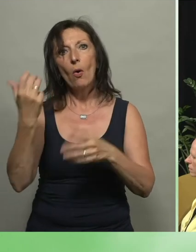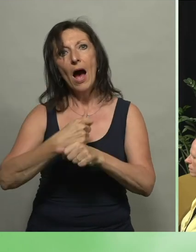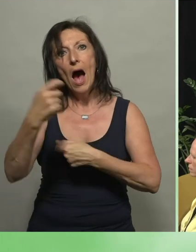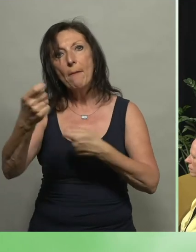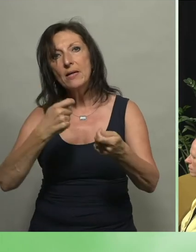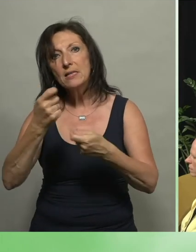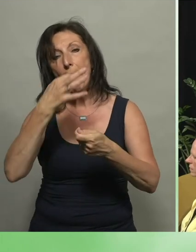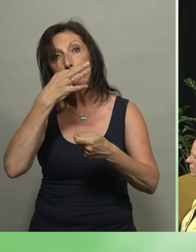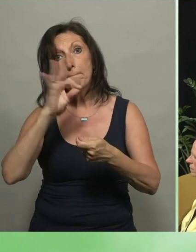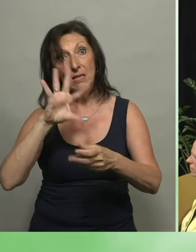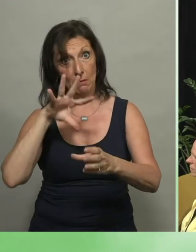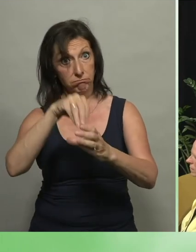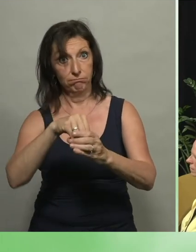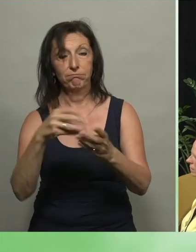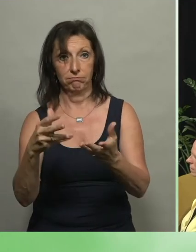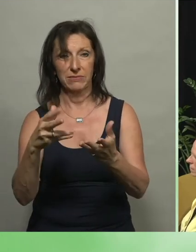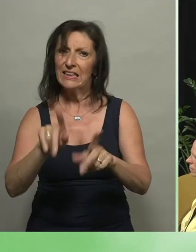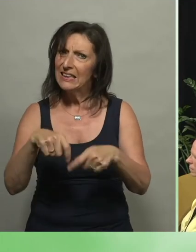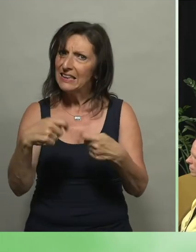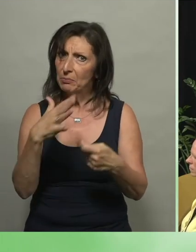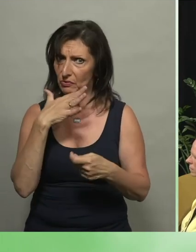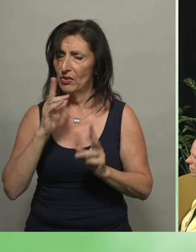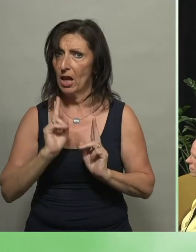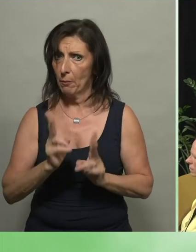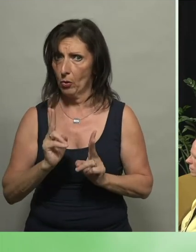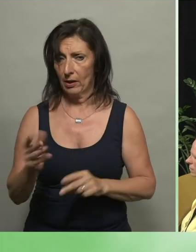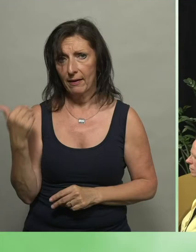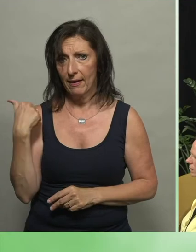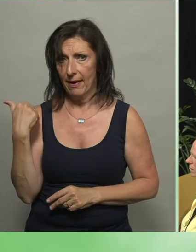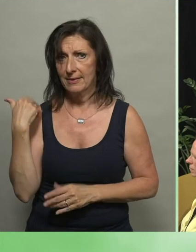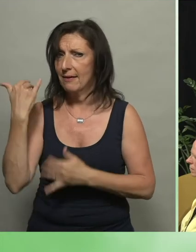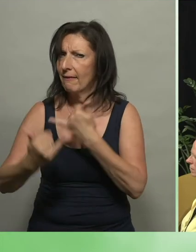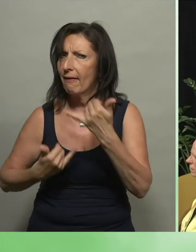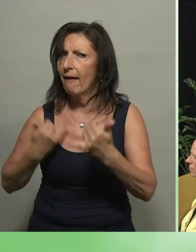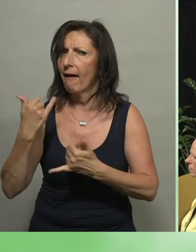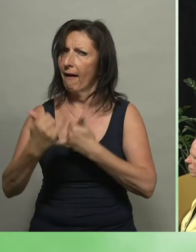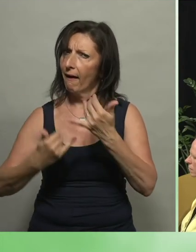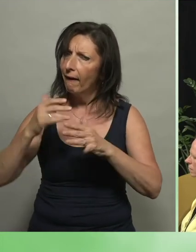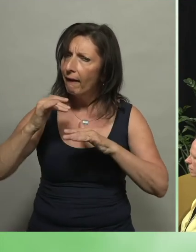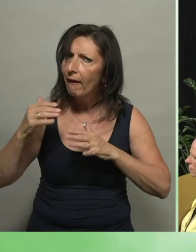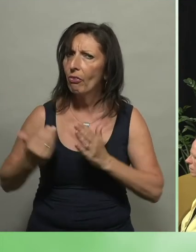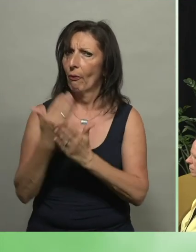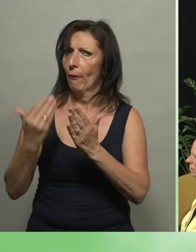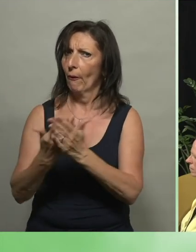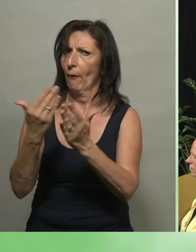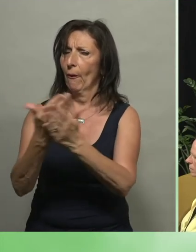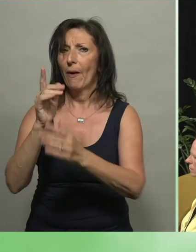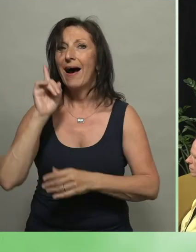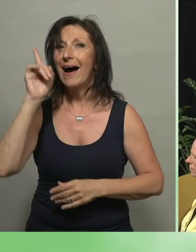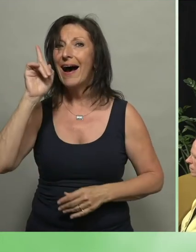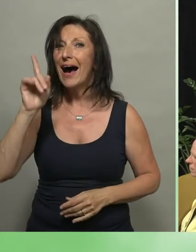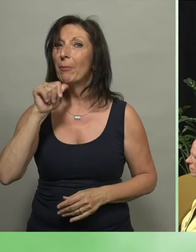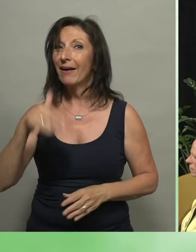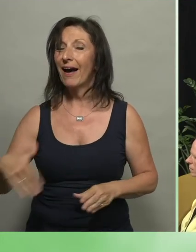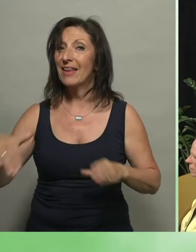Sicht. Es gibt viele Möglichkeiten, die sich in den letzten Jahren ergeben haben, aber das ersetzt